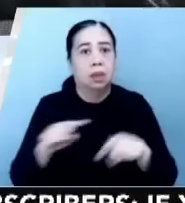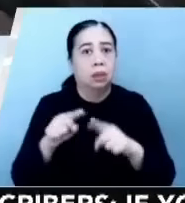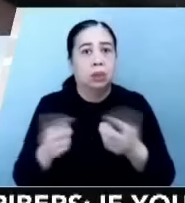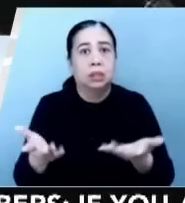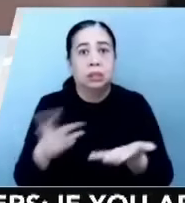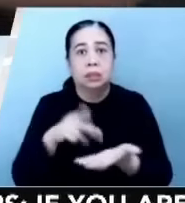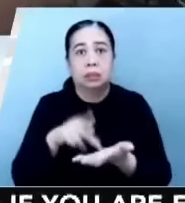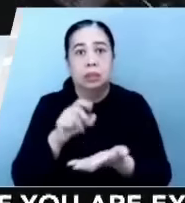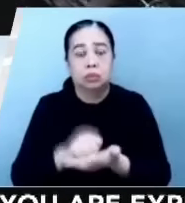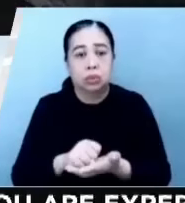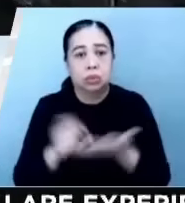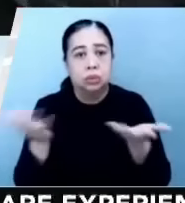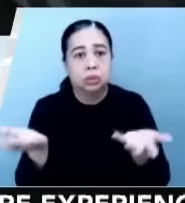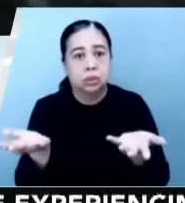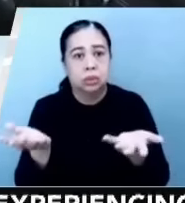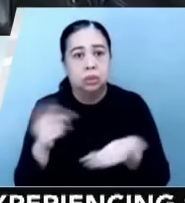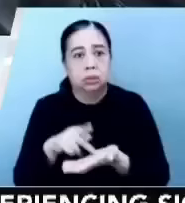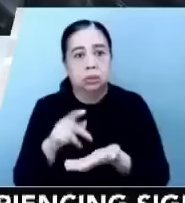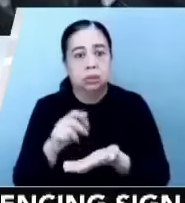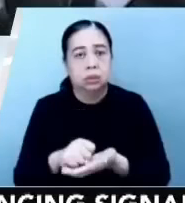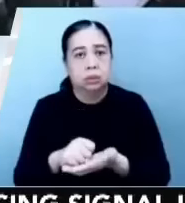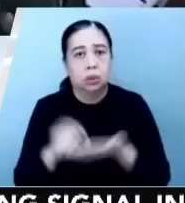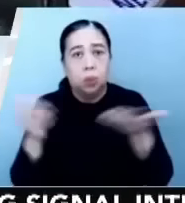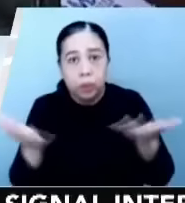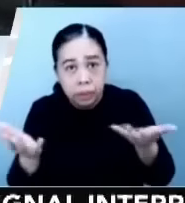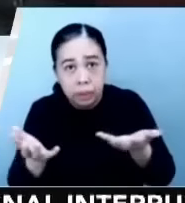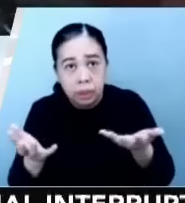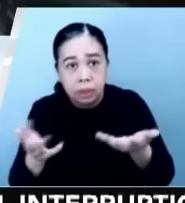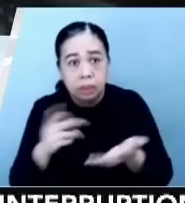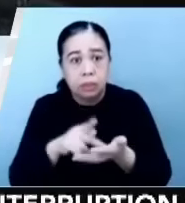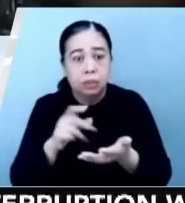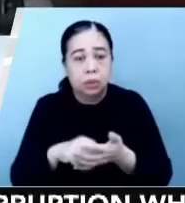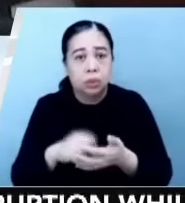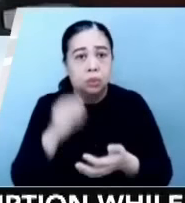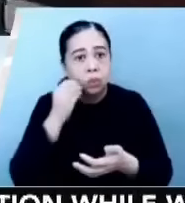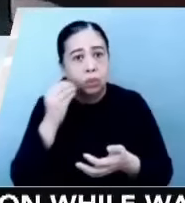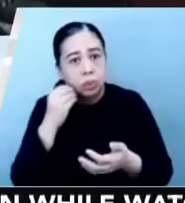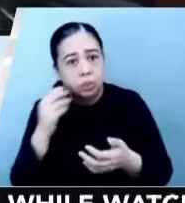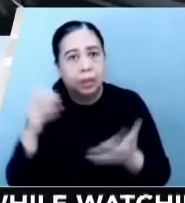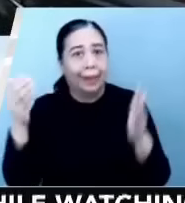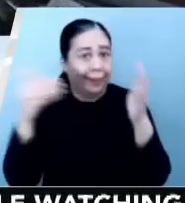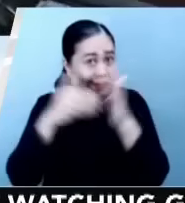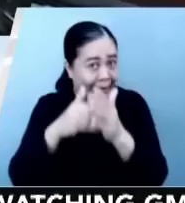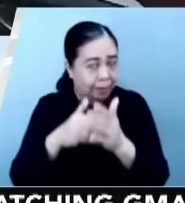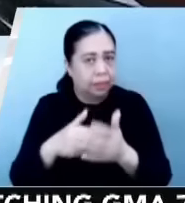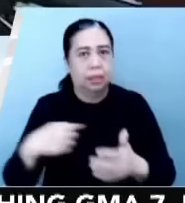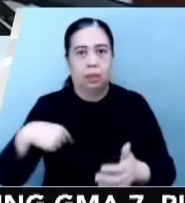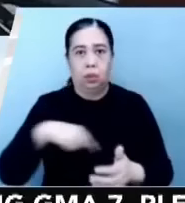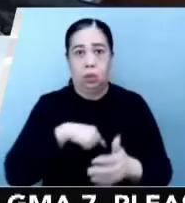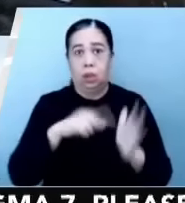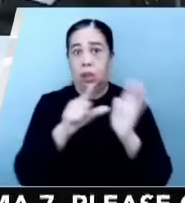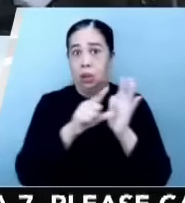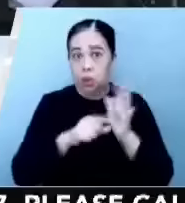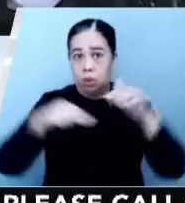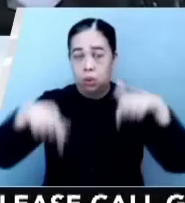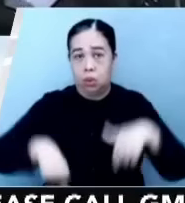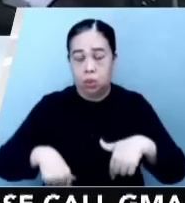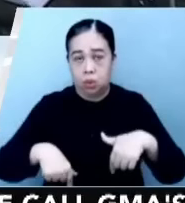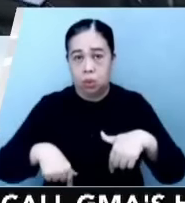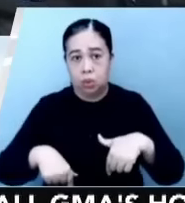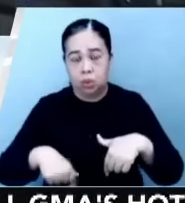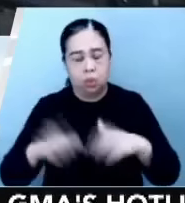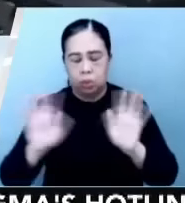I have passport. My passport in the home. Where? In the home. Let me repeat. Yeah. Our law. I have IG also.